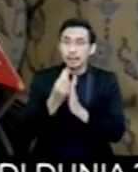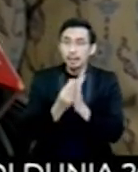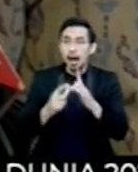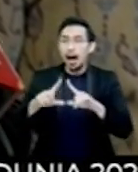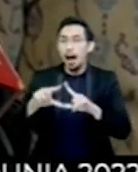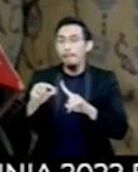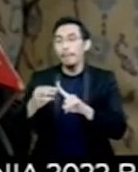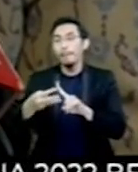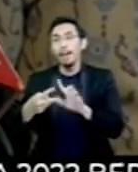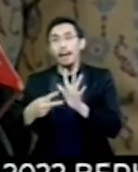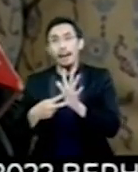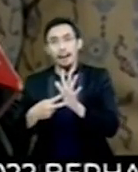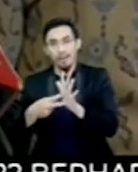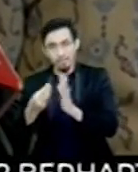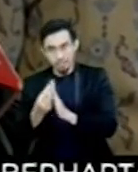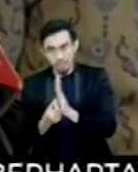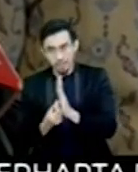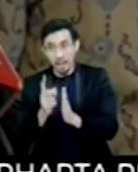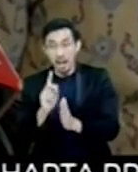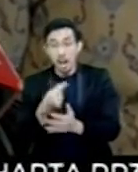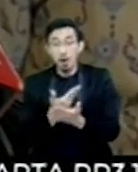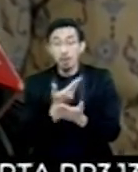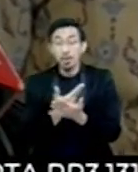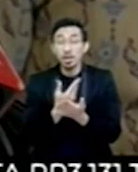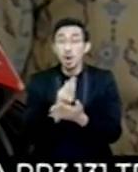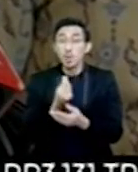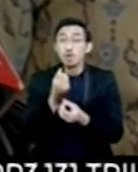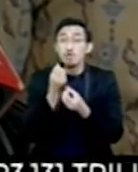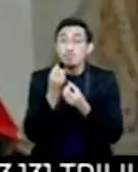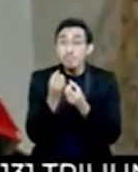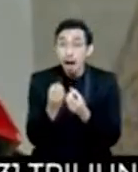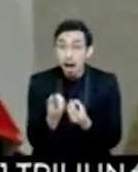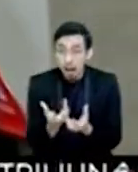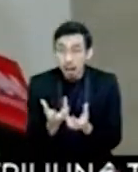di luar itu saya pastikan berikut